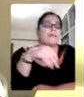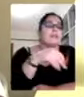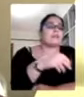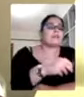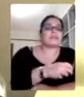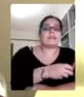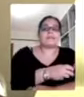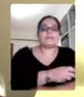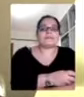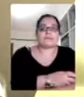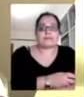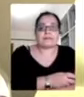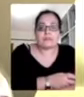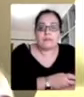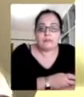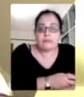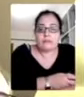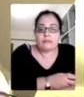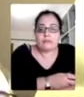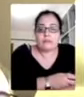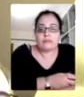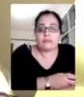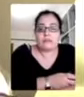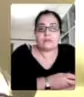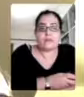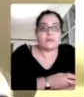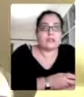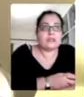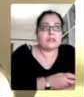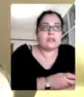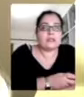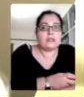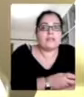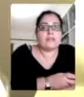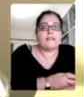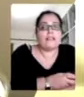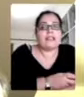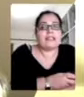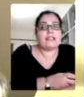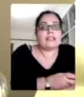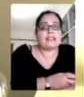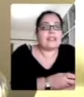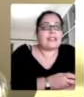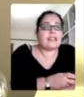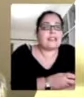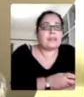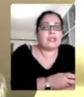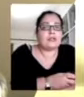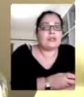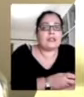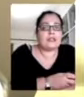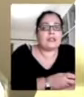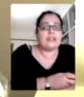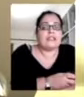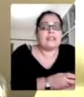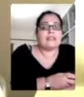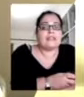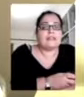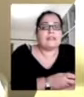Serkan Başkan biliyorsa bu Burada yayın işi falan filan bir yolu da göstersin bize ya. Bizimkisi vallahi biraz böyle evet ya, Serkan biliyordur